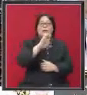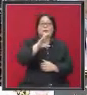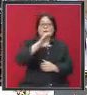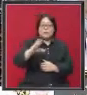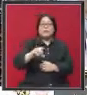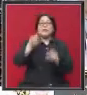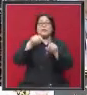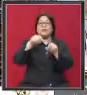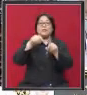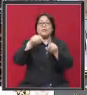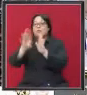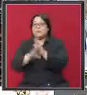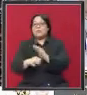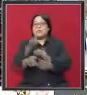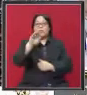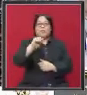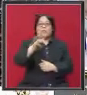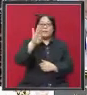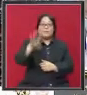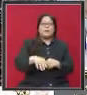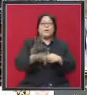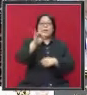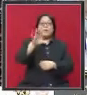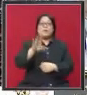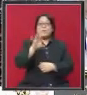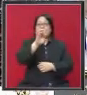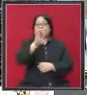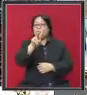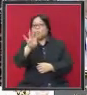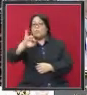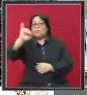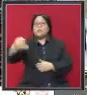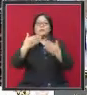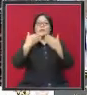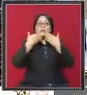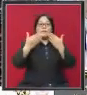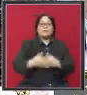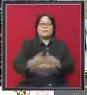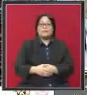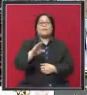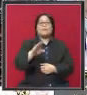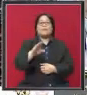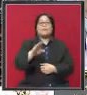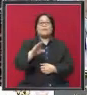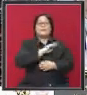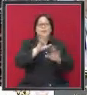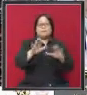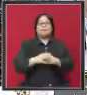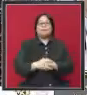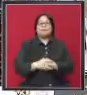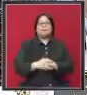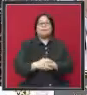International 1.6 bilion. 1MDB Development Berhad 842.3 juta. Terima kasih. Yang Berhormat Menteri.